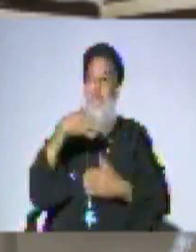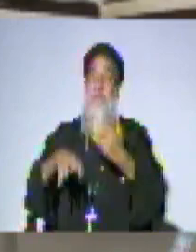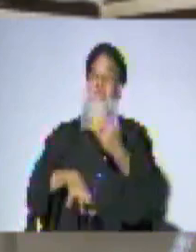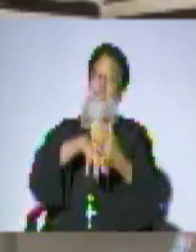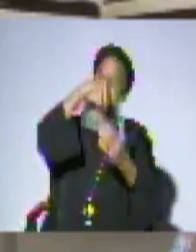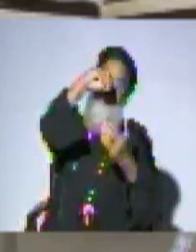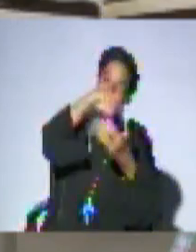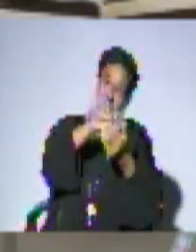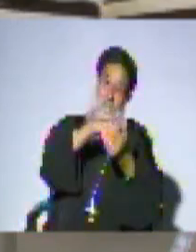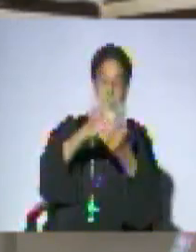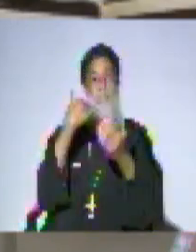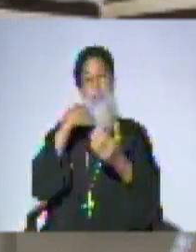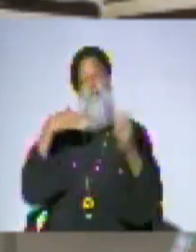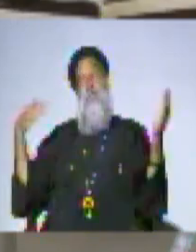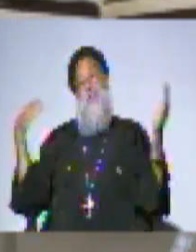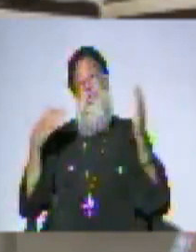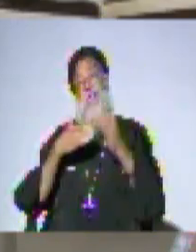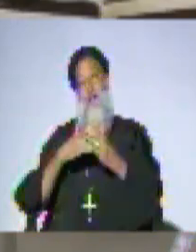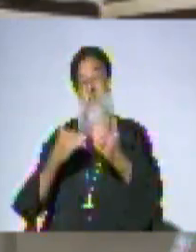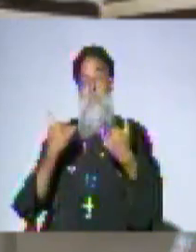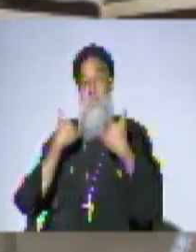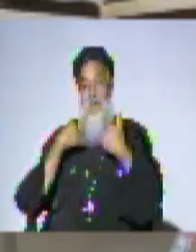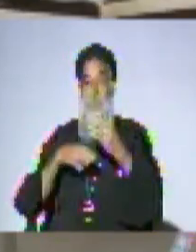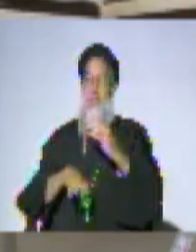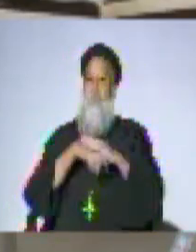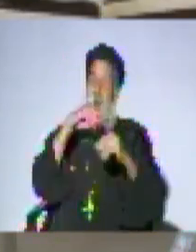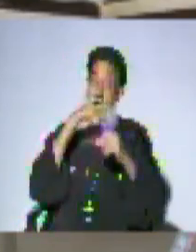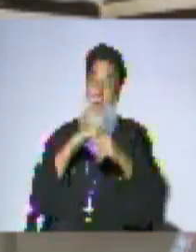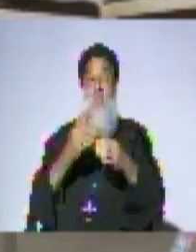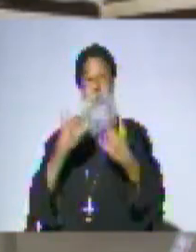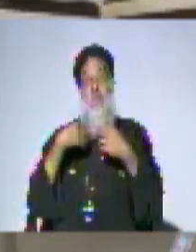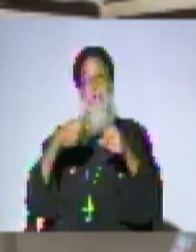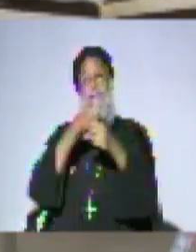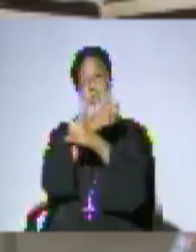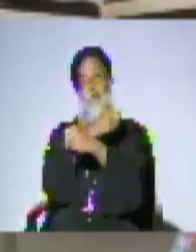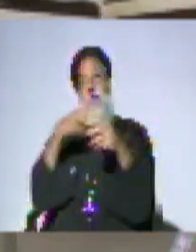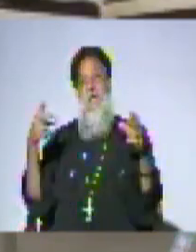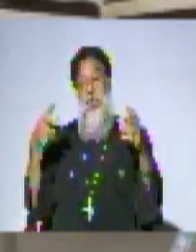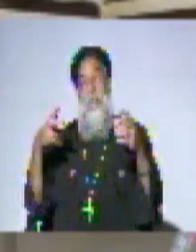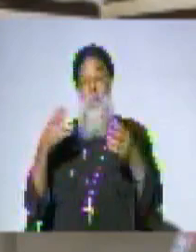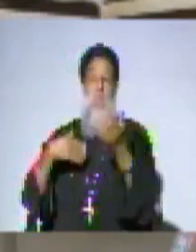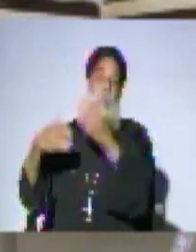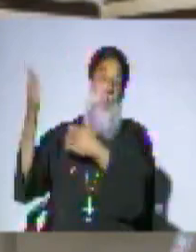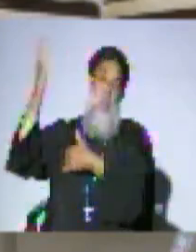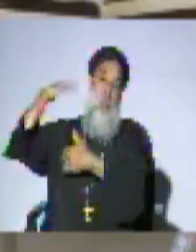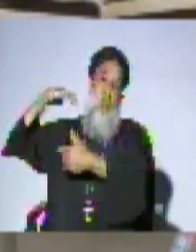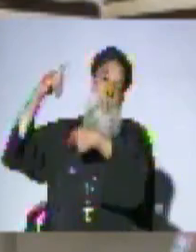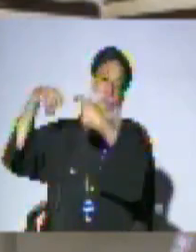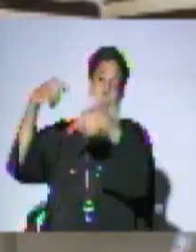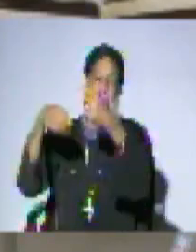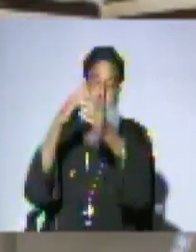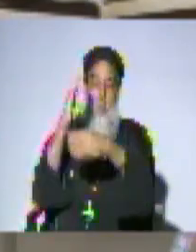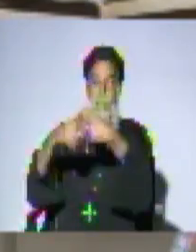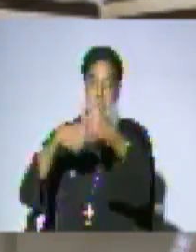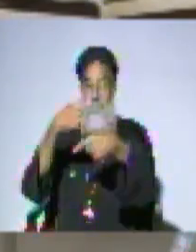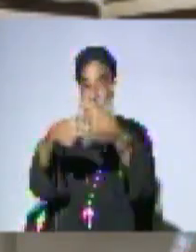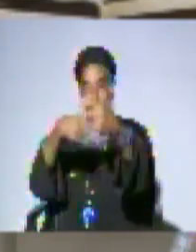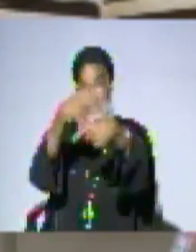نهاية. عشان كده بنقول سرمدي. الله سرمدي يعني ليس له بلا بداية ولا